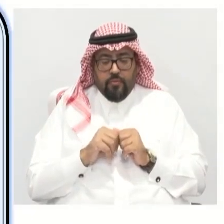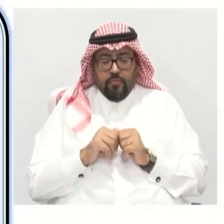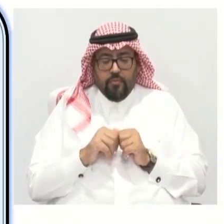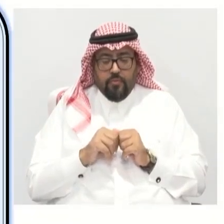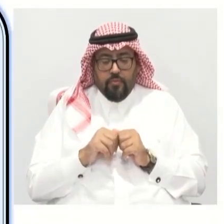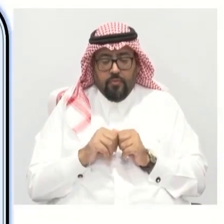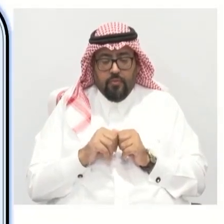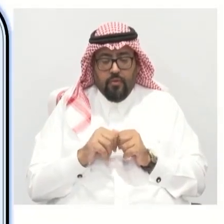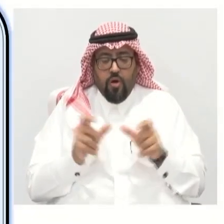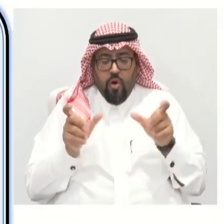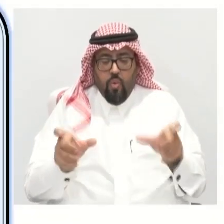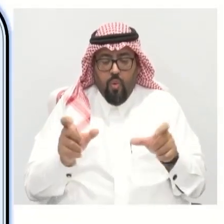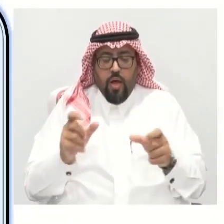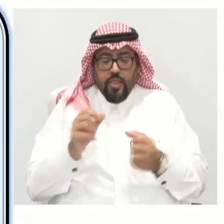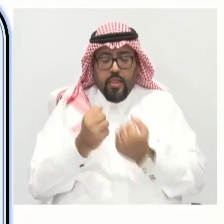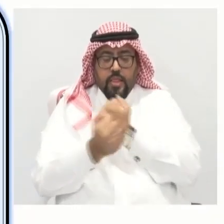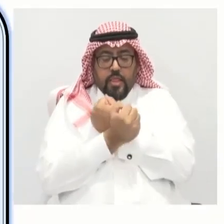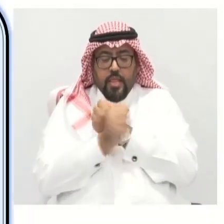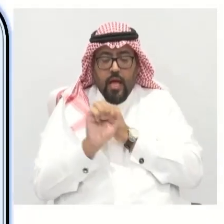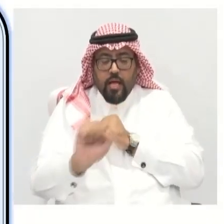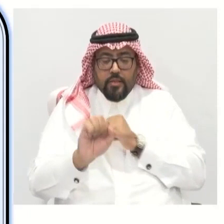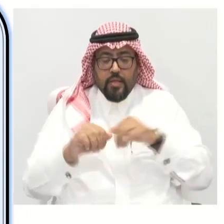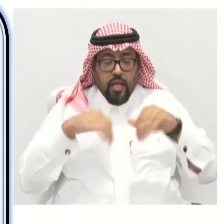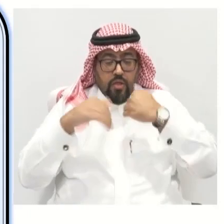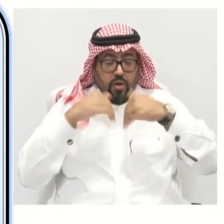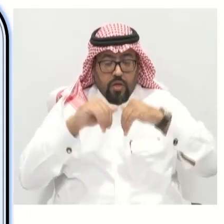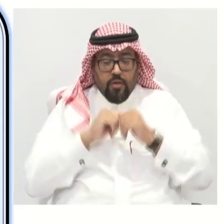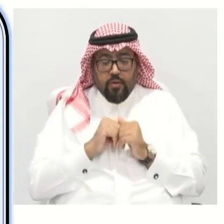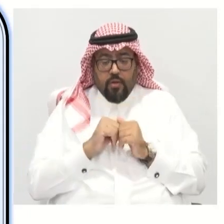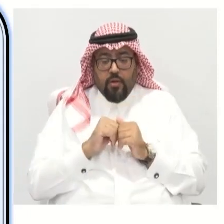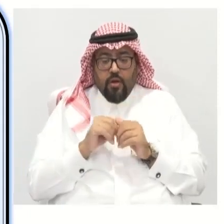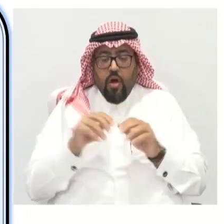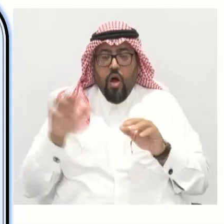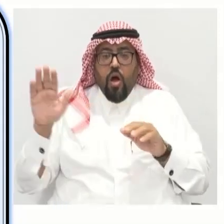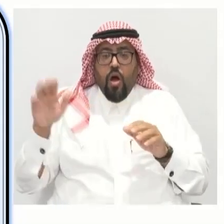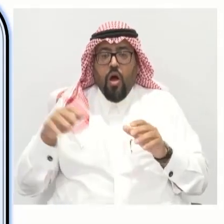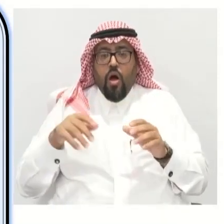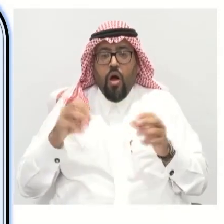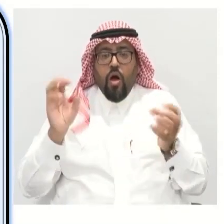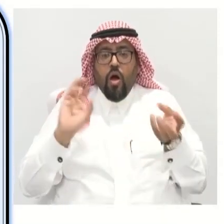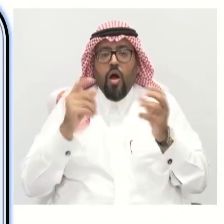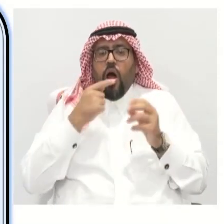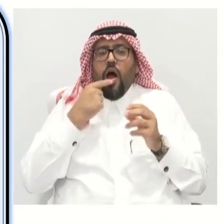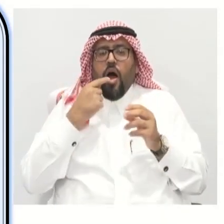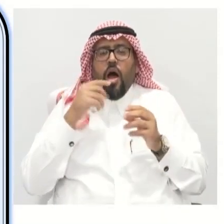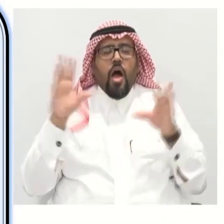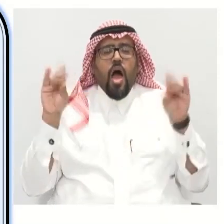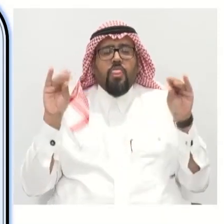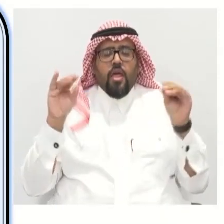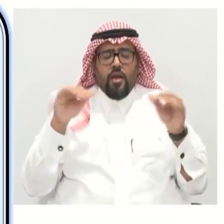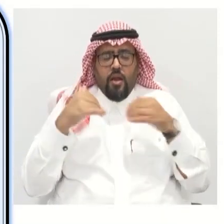نعم القوات الخاصه لامن الطرق الاداره العامه للمرور المديريه